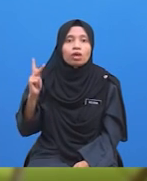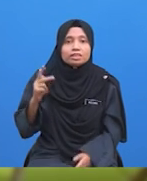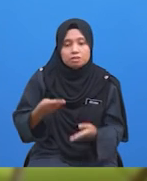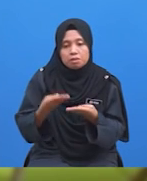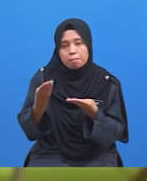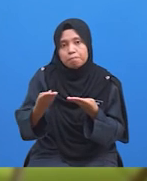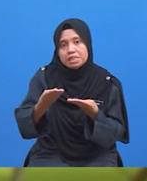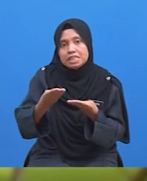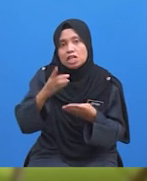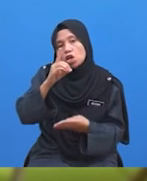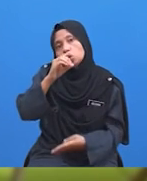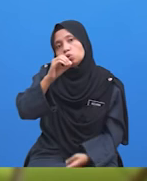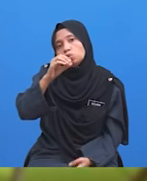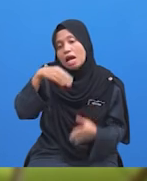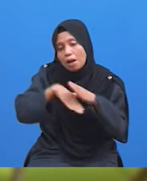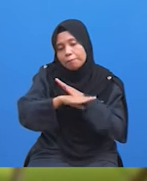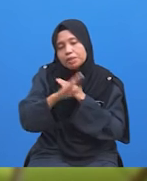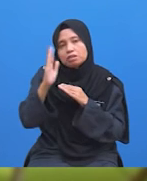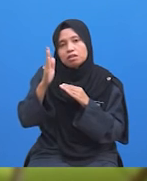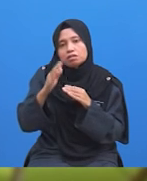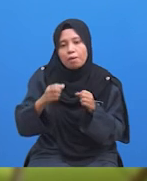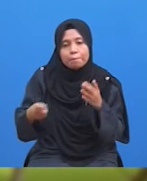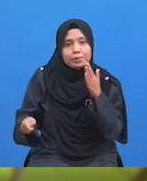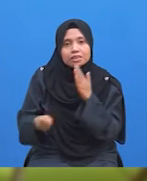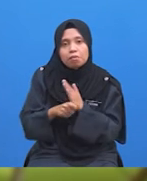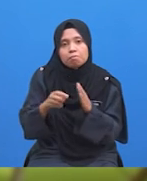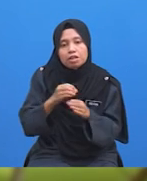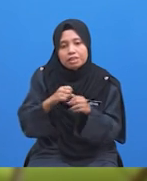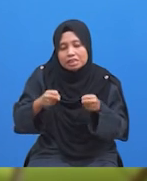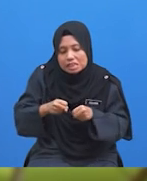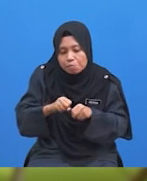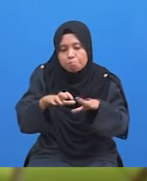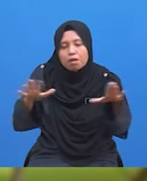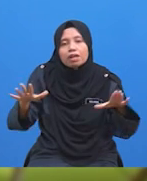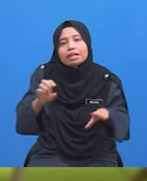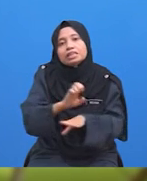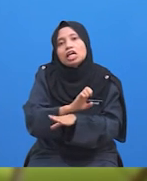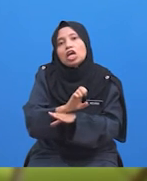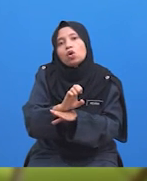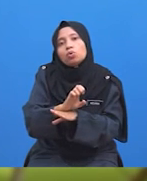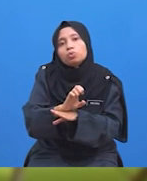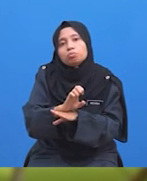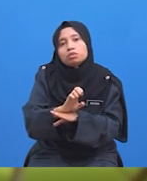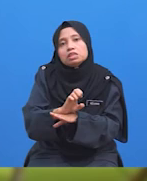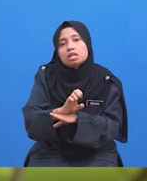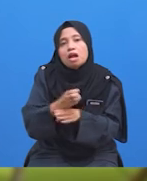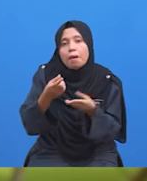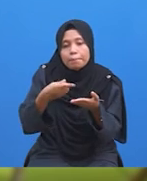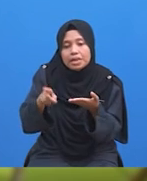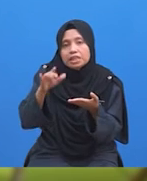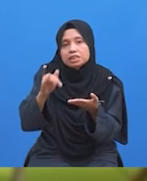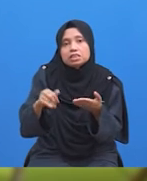domestik bertambah dan seterusnya memperkembangkan ekonomi negara hasil pembelanjaan yang